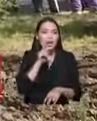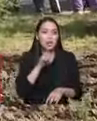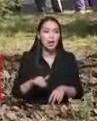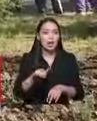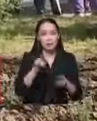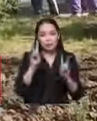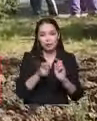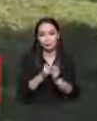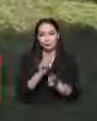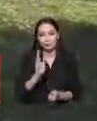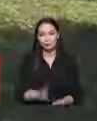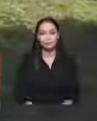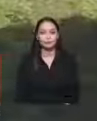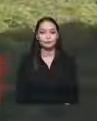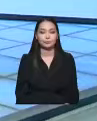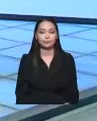өтуде.